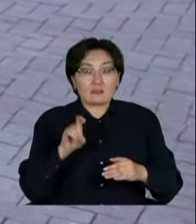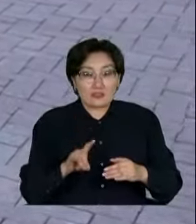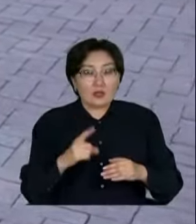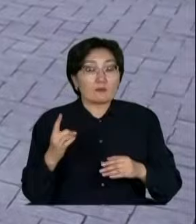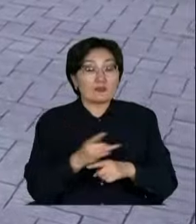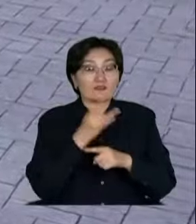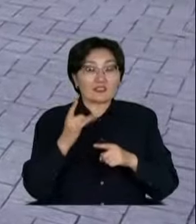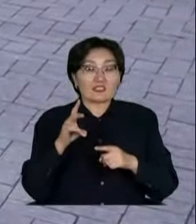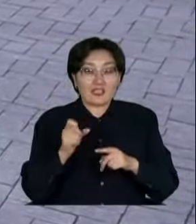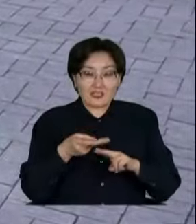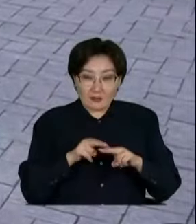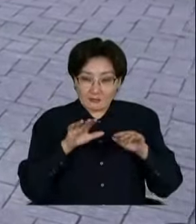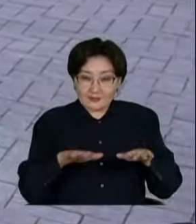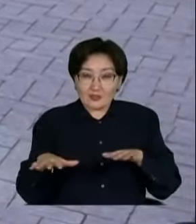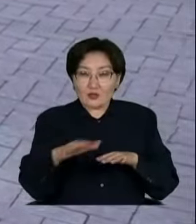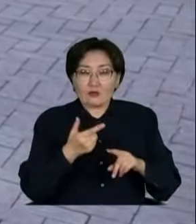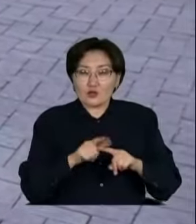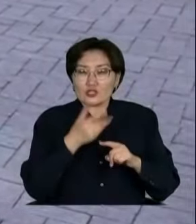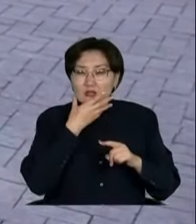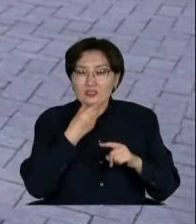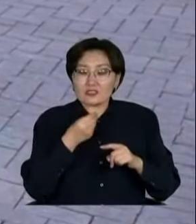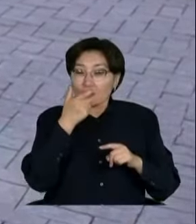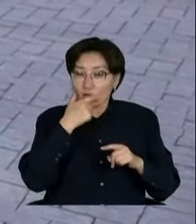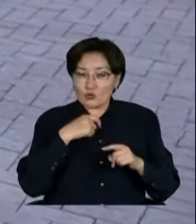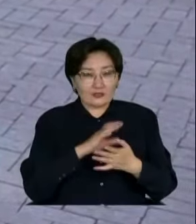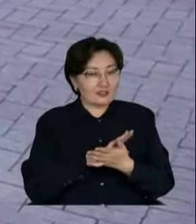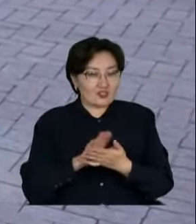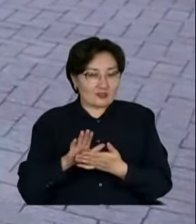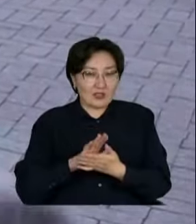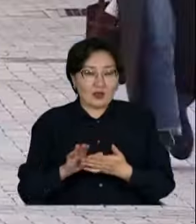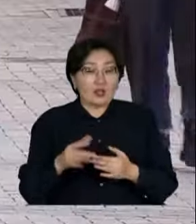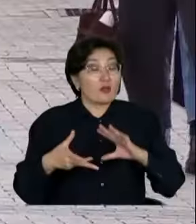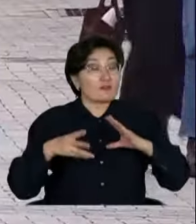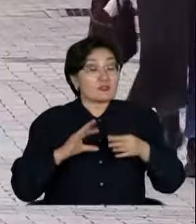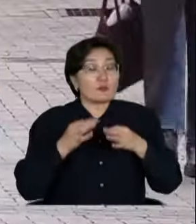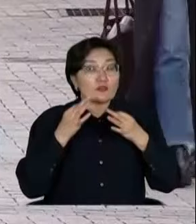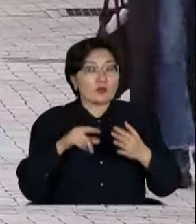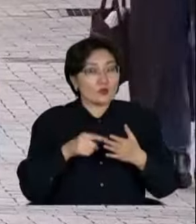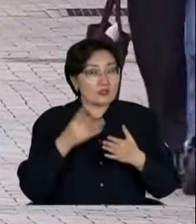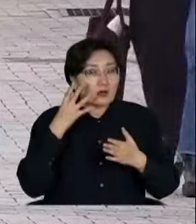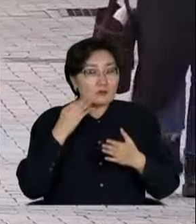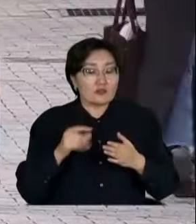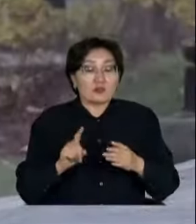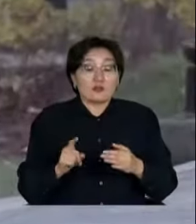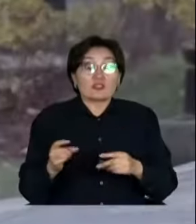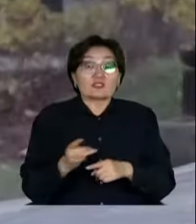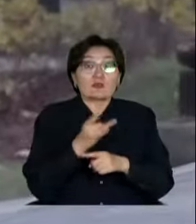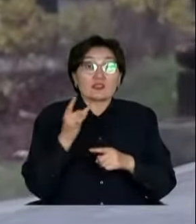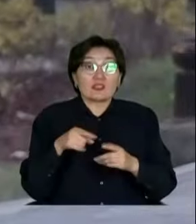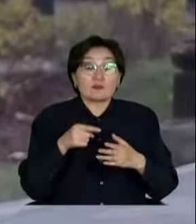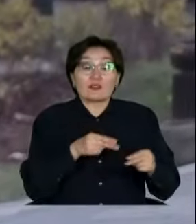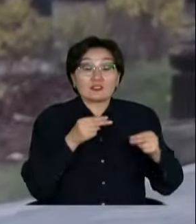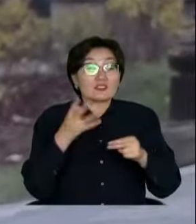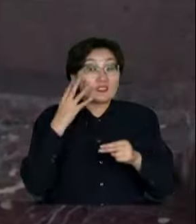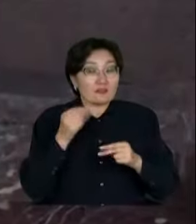Первый раз на этом месте, но очень красиво, аккуратно, чисто. И вообще нравится Алмата. Вообще-то я в первый раз в Алмату.